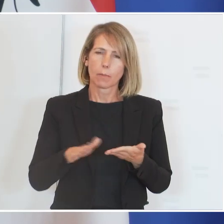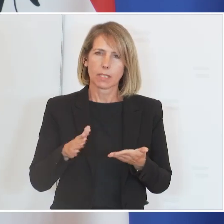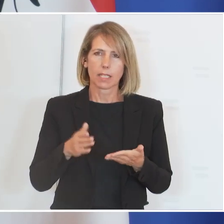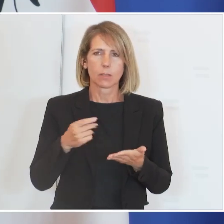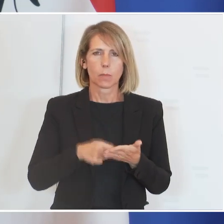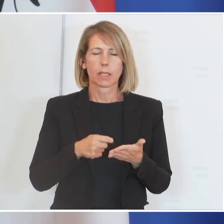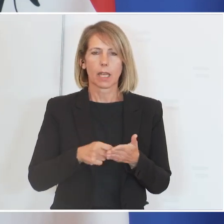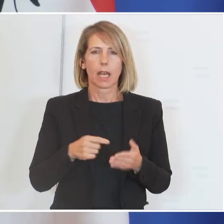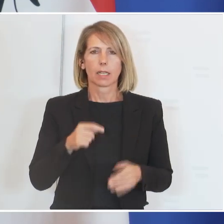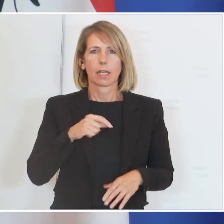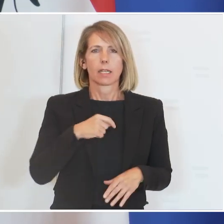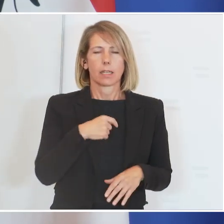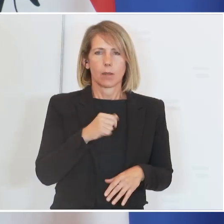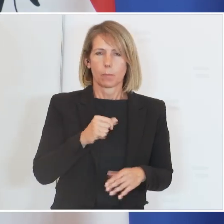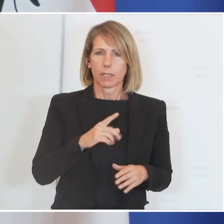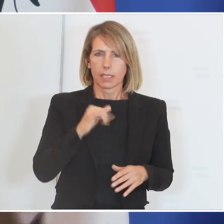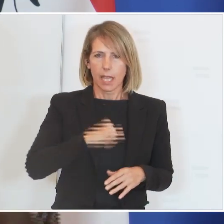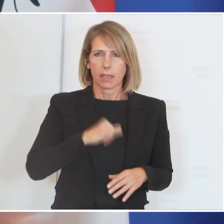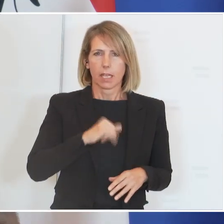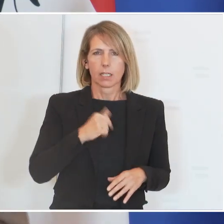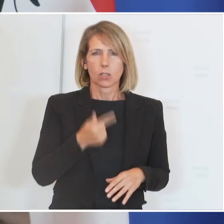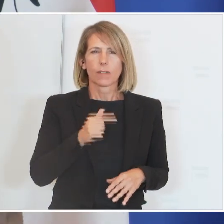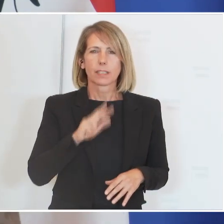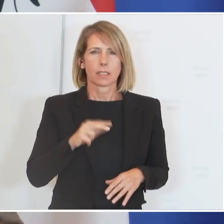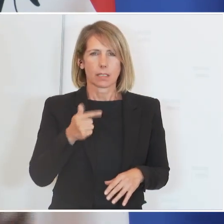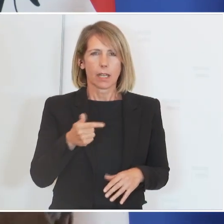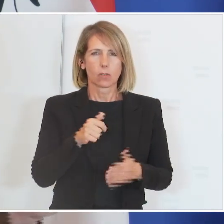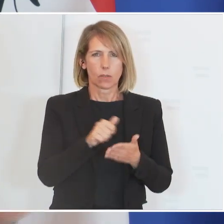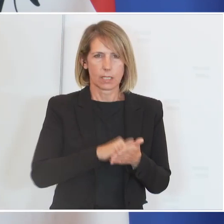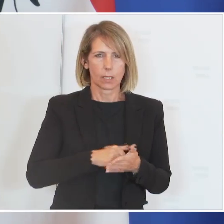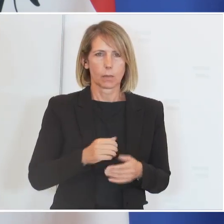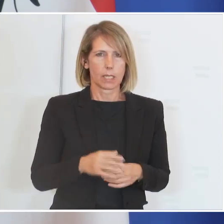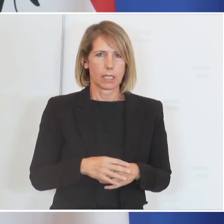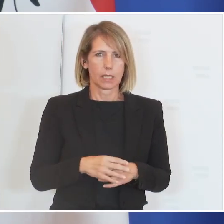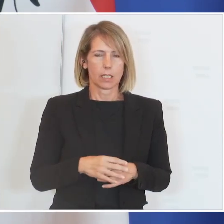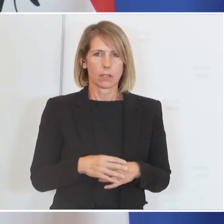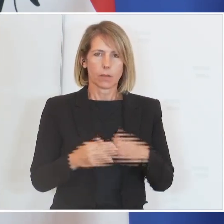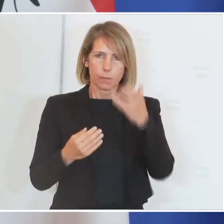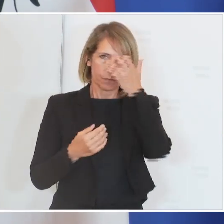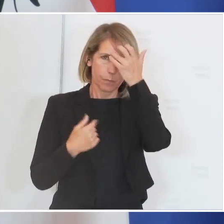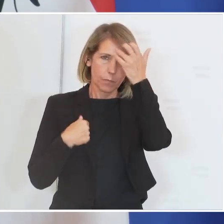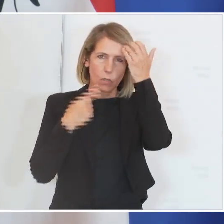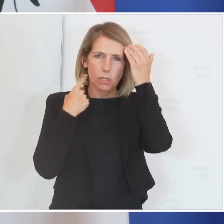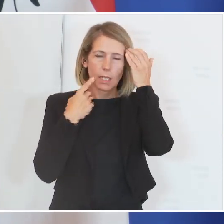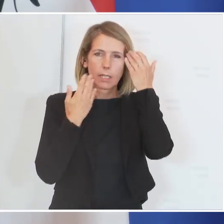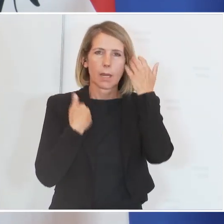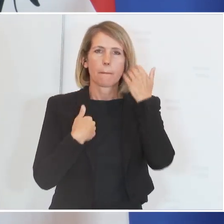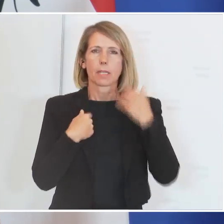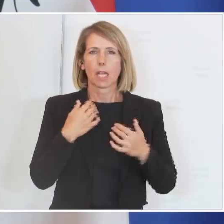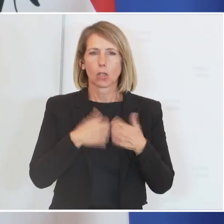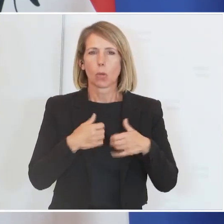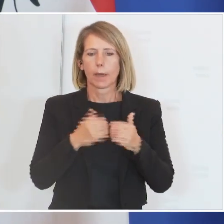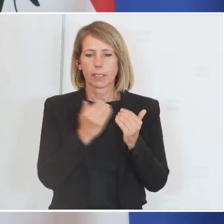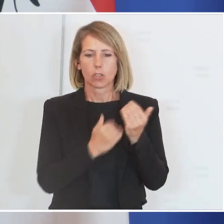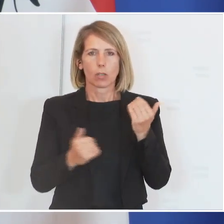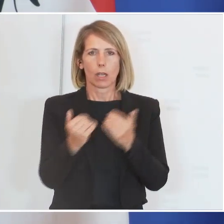Jänner 2023. Und ich erinnere mich noch gut, also die automatische Erhöhung der Studienbeihilfe war schon